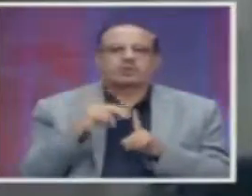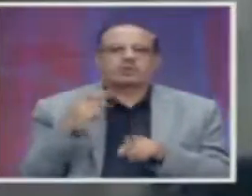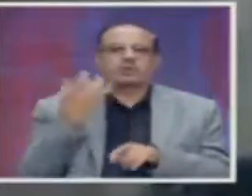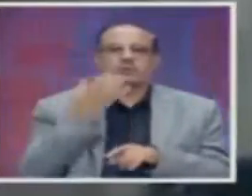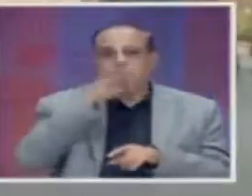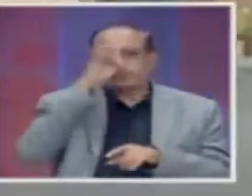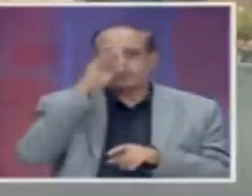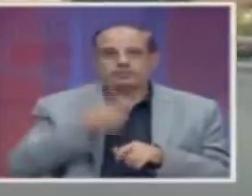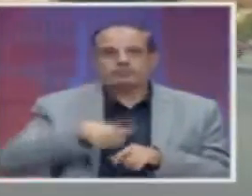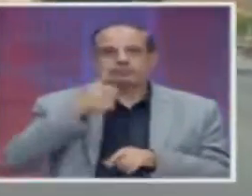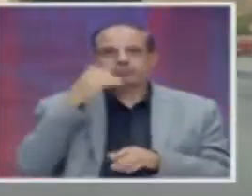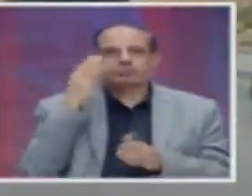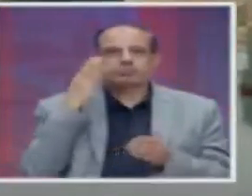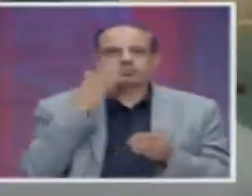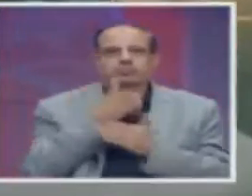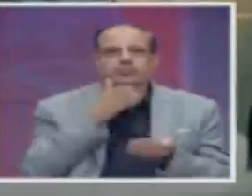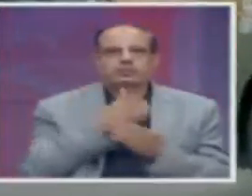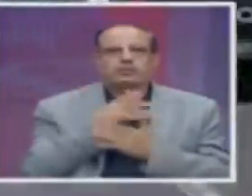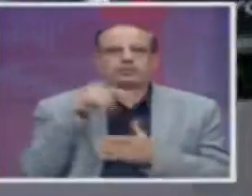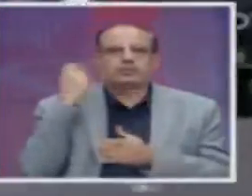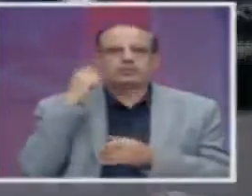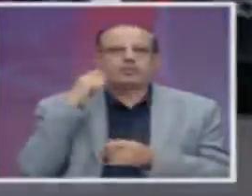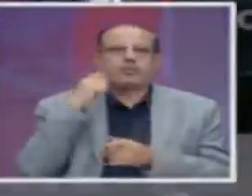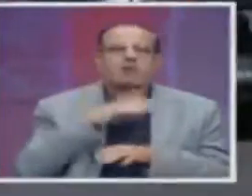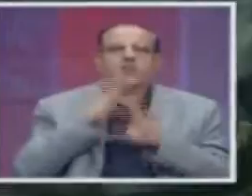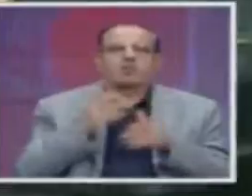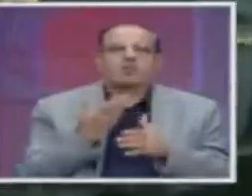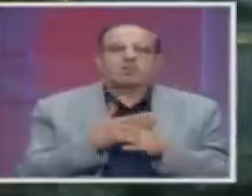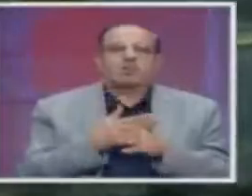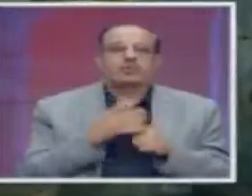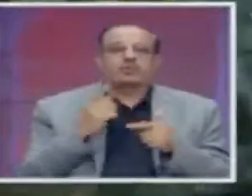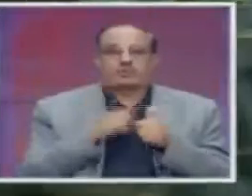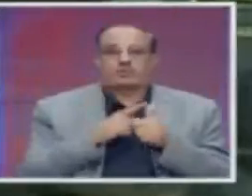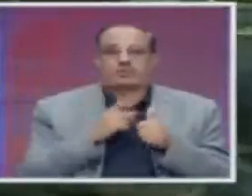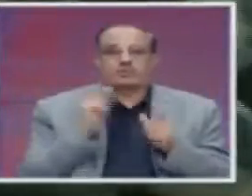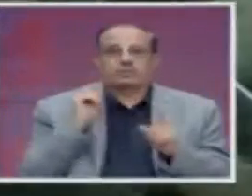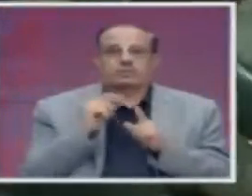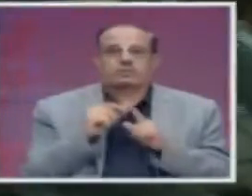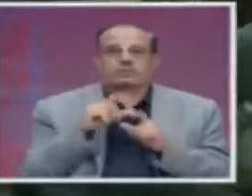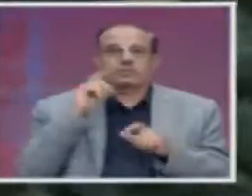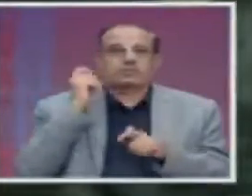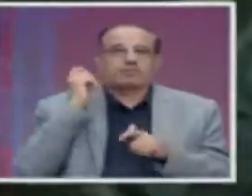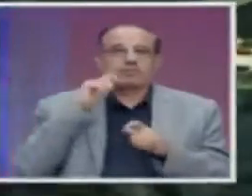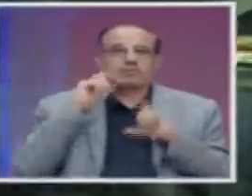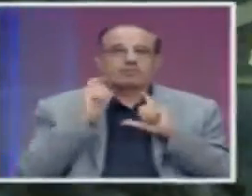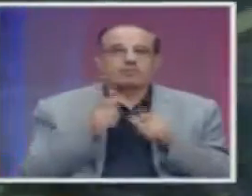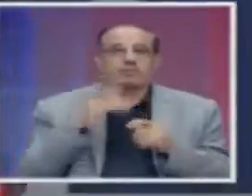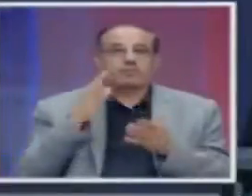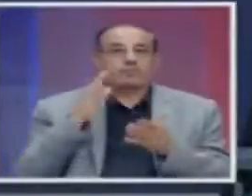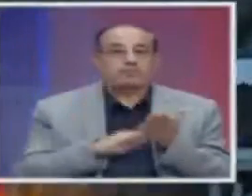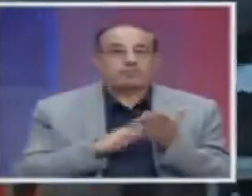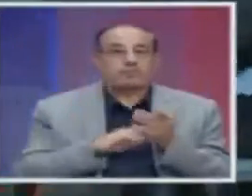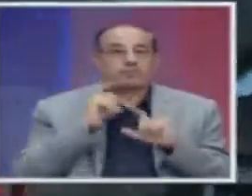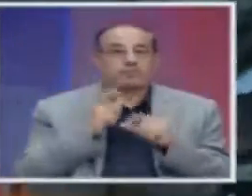الأجهزة الأمنية نجاحات كبيرة في مكافحة شتى صور الجريمة. فمن خلال استهداف وضبط العناصر الإجرامية شديدة